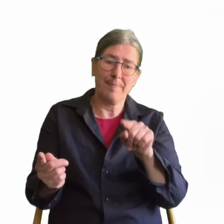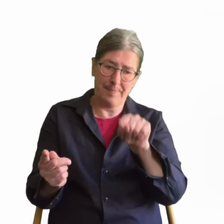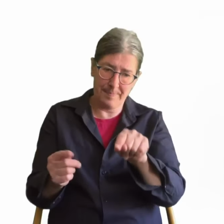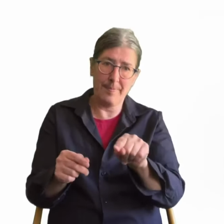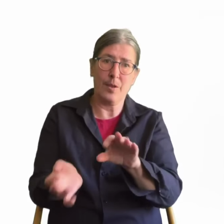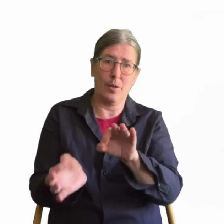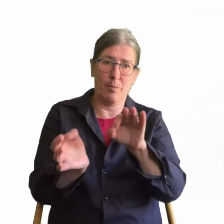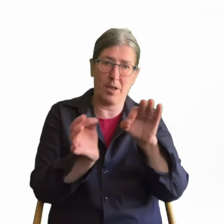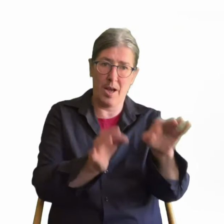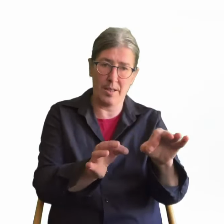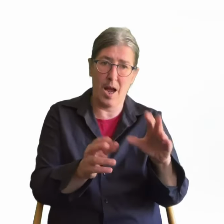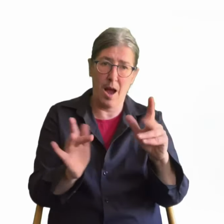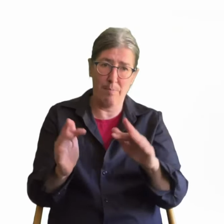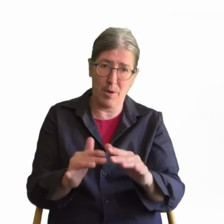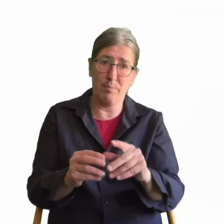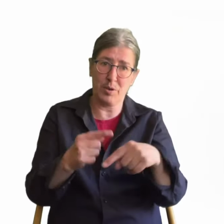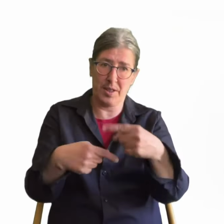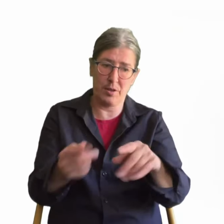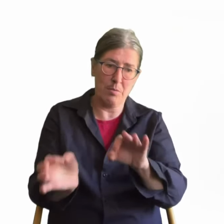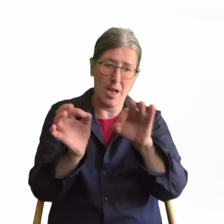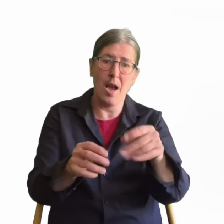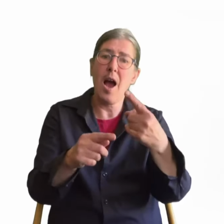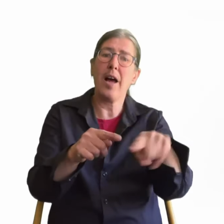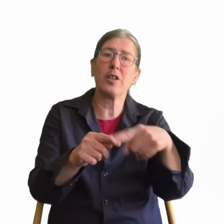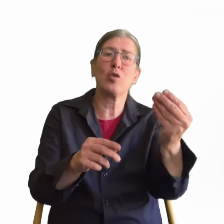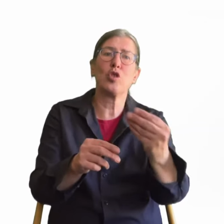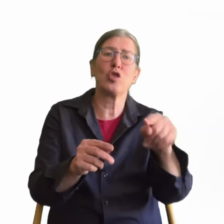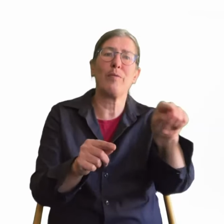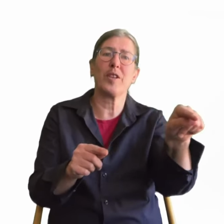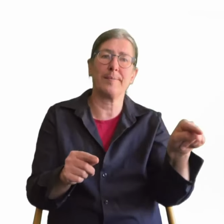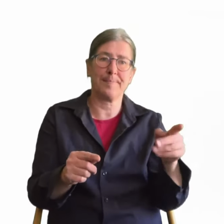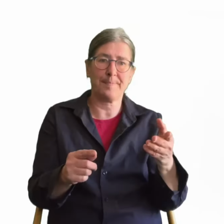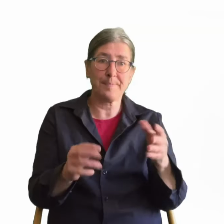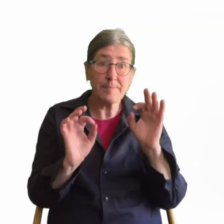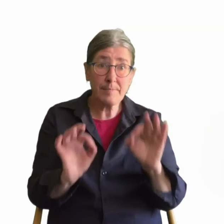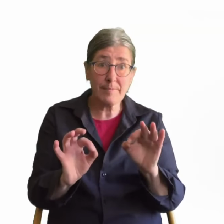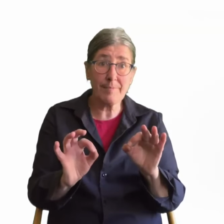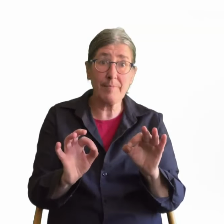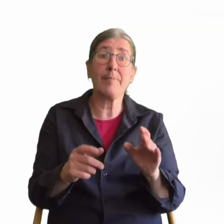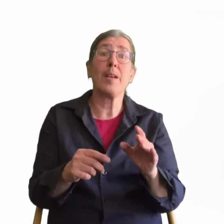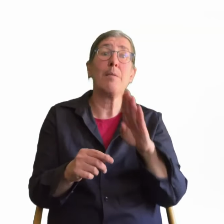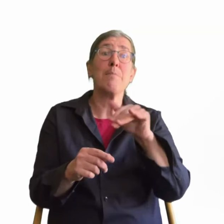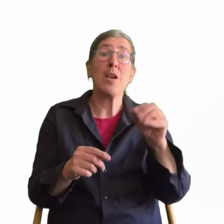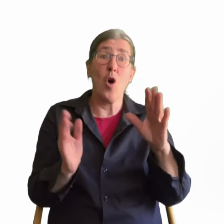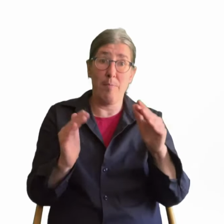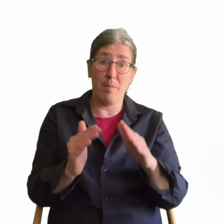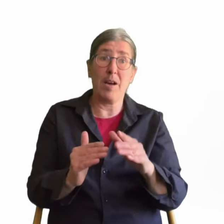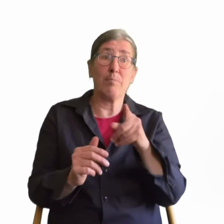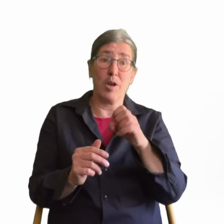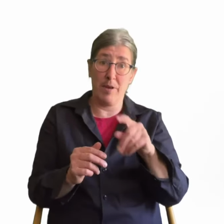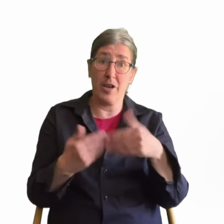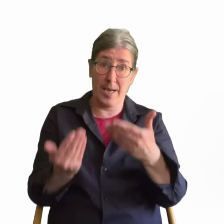auch übertragen kann, dass man diesen Abbauprozess auch übertragen kann auf andere Kunststoffe. Wenn es solche bioabbaubaren Polymere